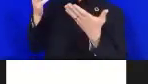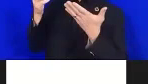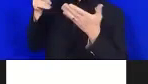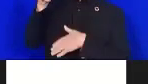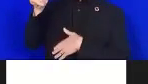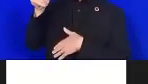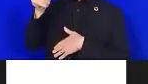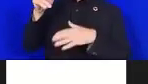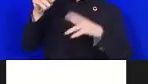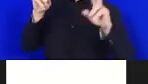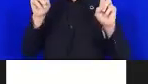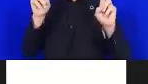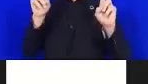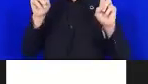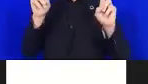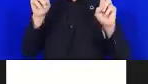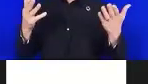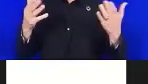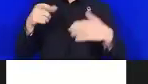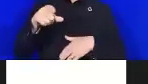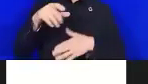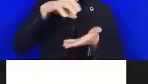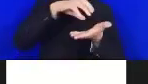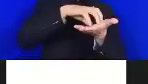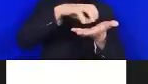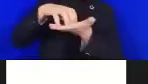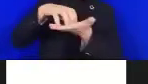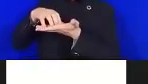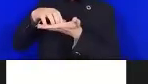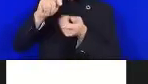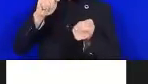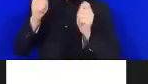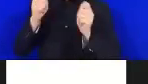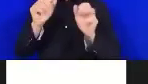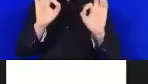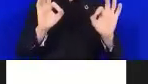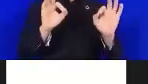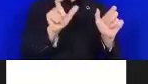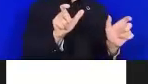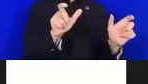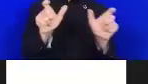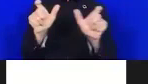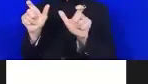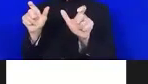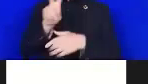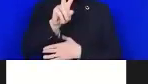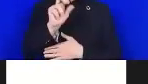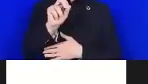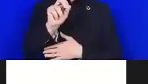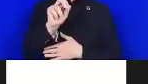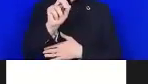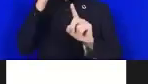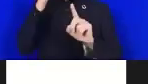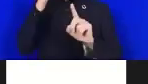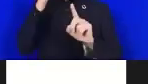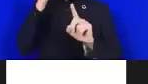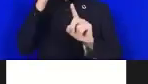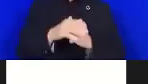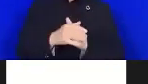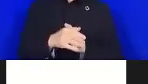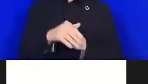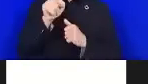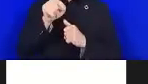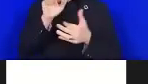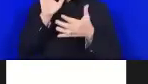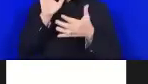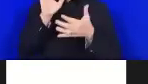travaillons sur le cadre Sendai, mais aussi en collaboration avec le